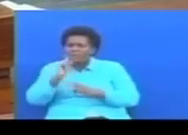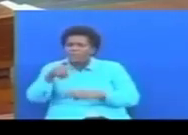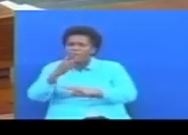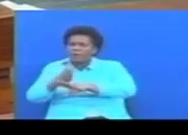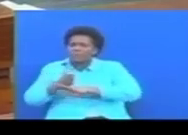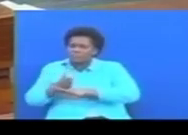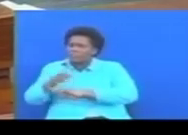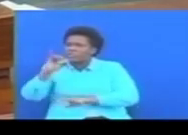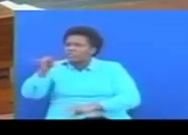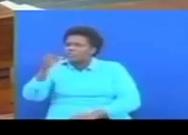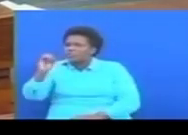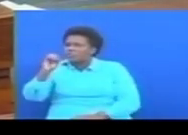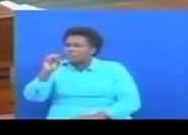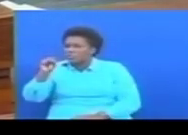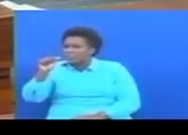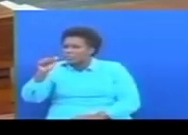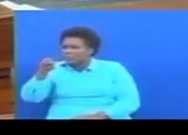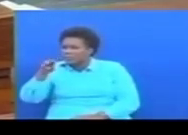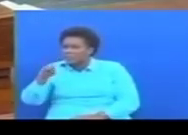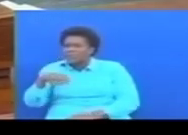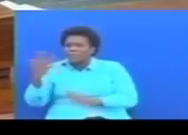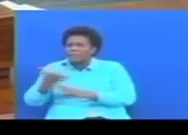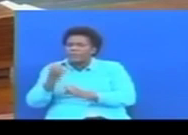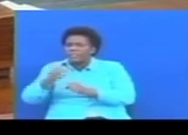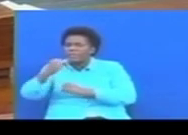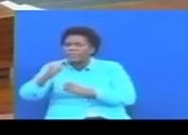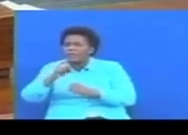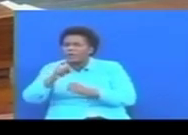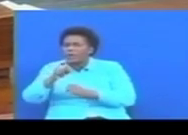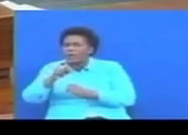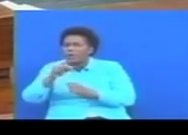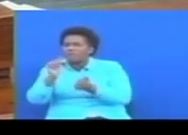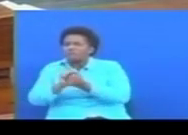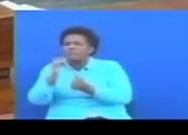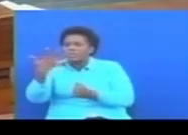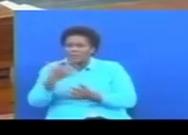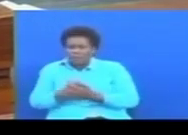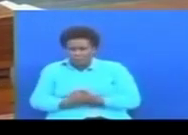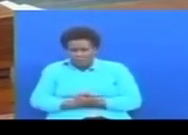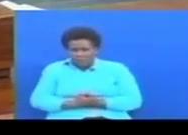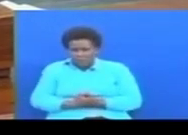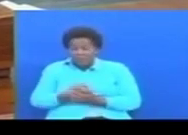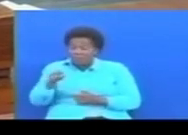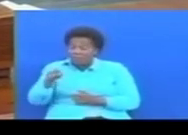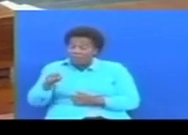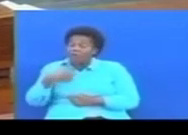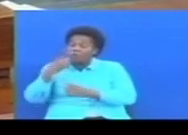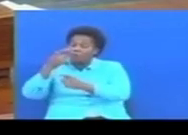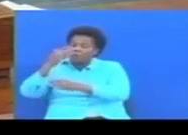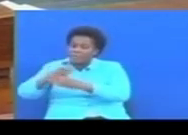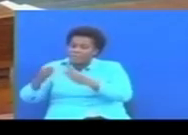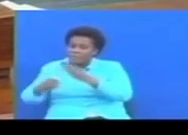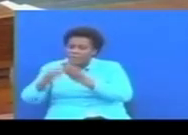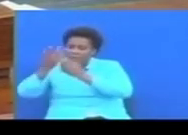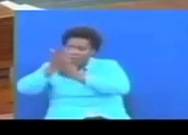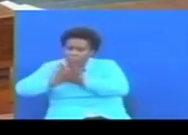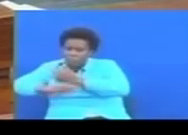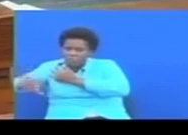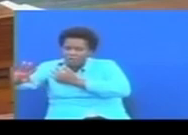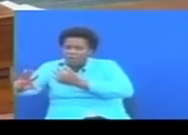eneo lenye ukubwa wa hekta 500 katika ranchi ya Kikulula na tayari imejengwa bwawa kwa ajili ya kuvuna